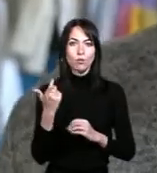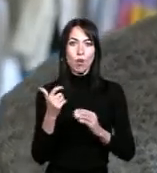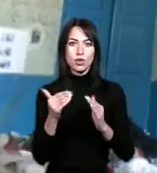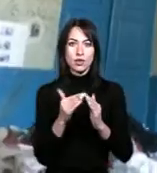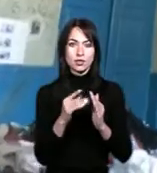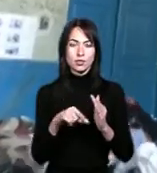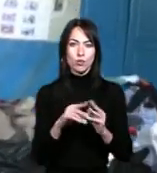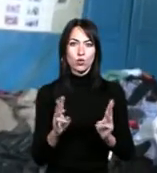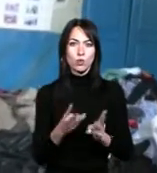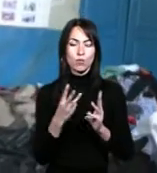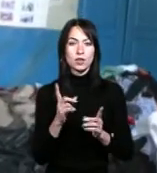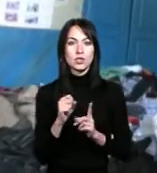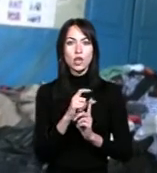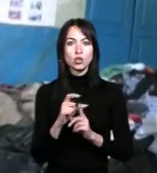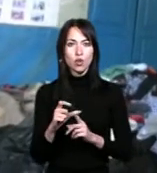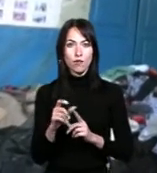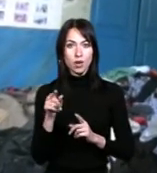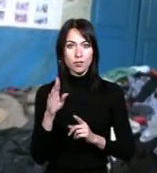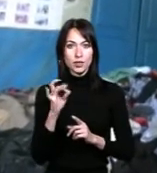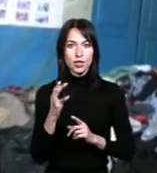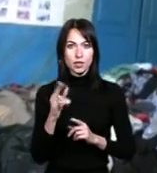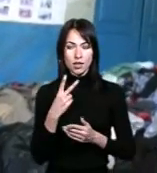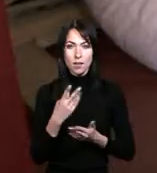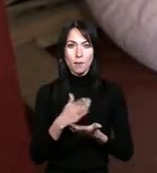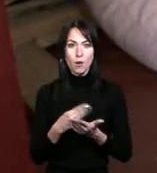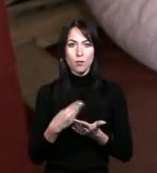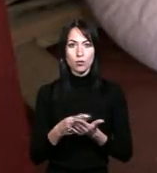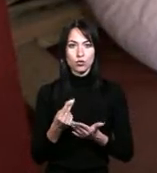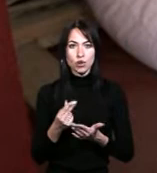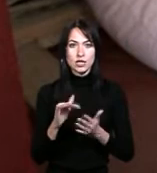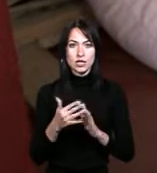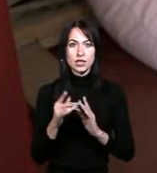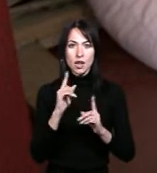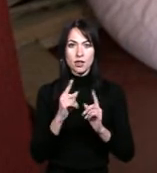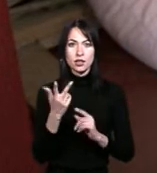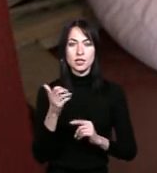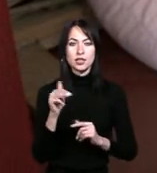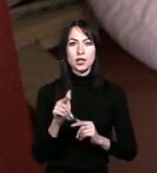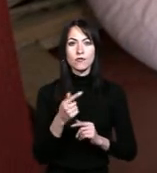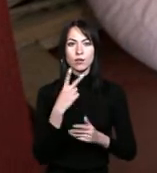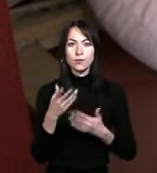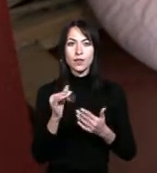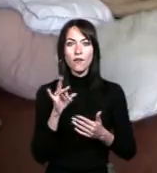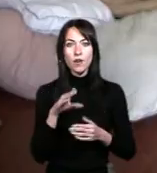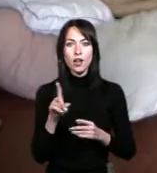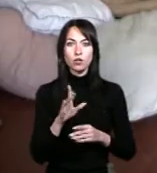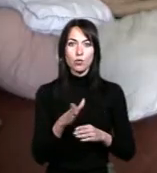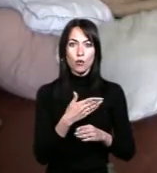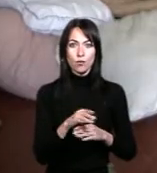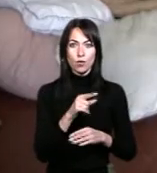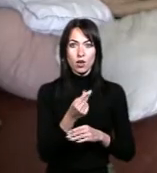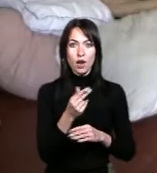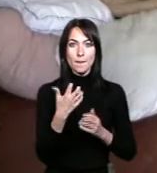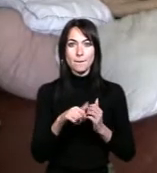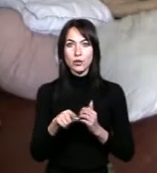погоріли. За словами Третяка, мають у бюджеті сільради 300 тисяч гривень. Розглянуть варіант, щоб розподілити ці гроші між